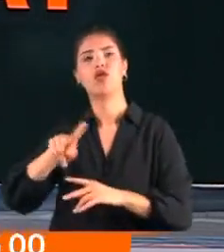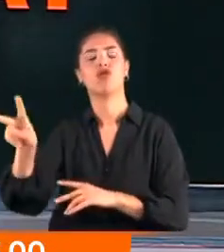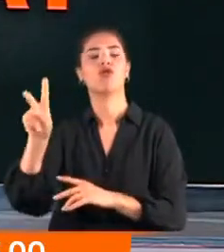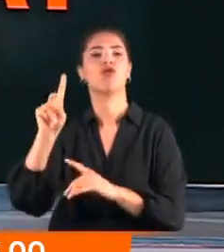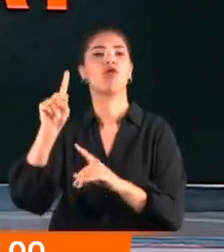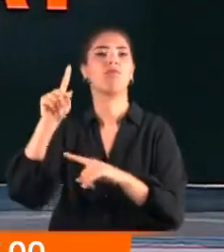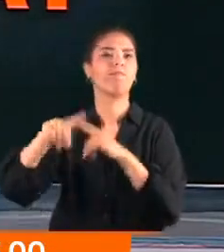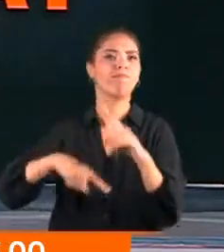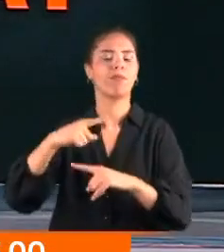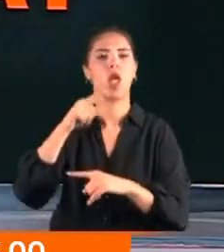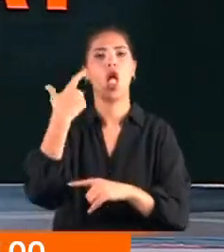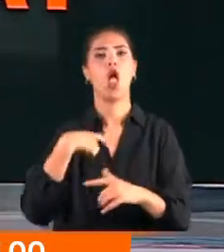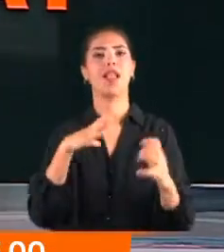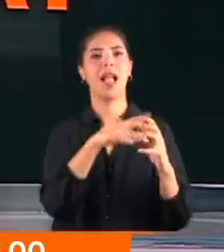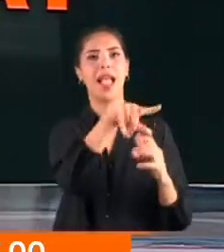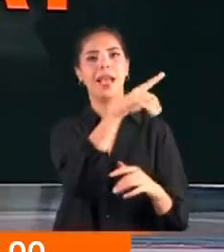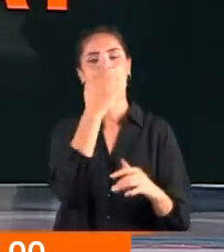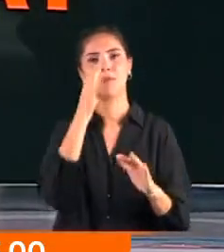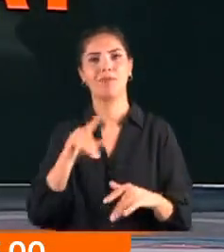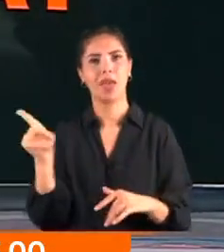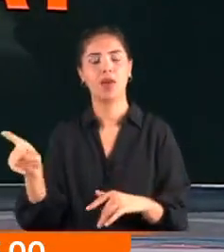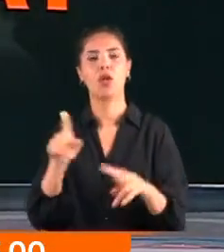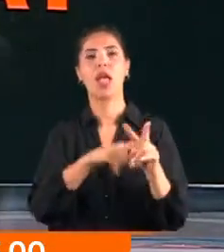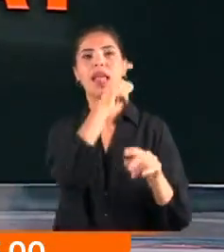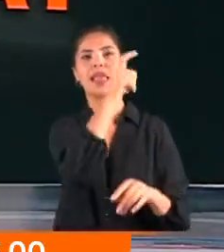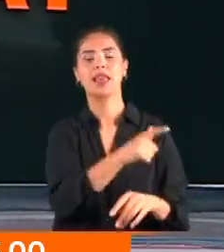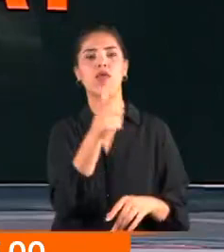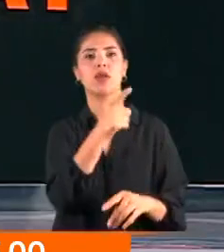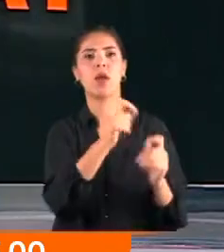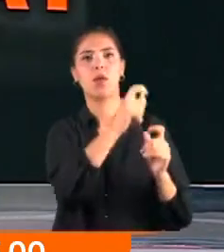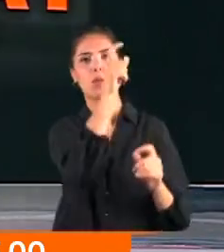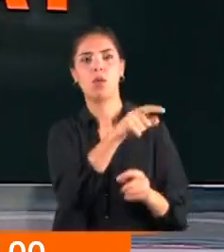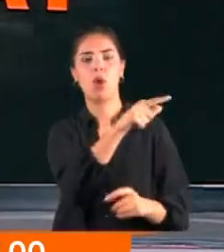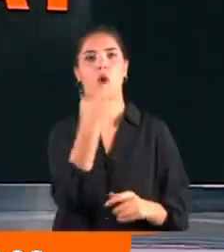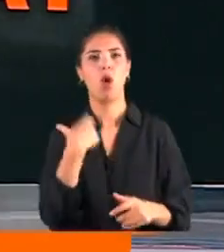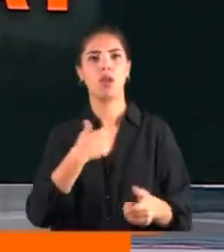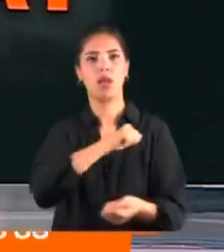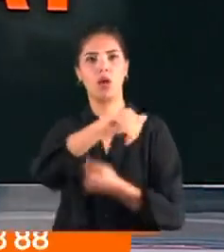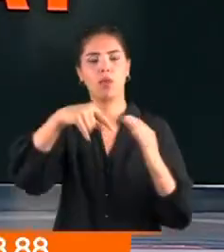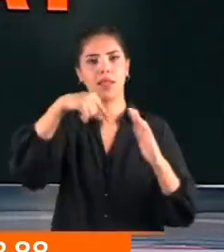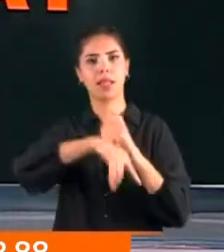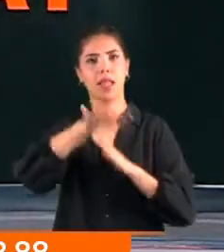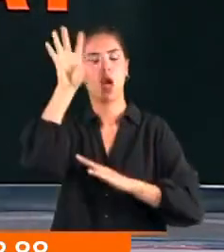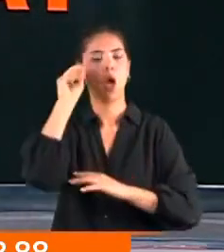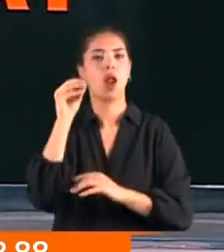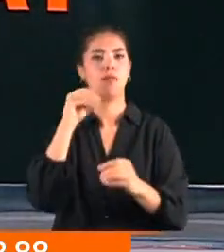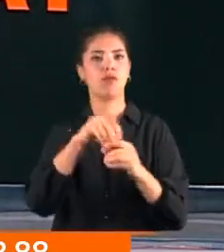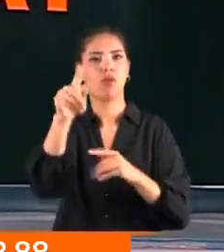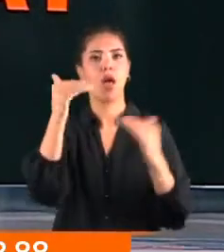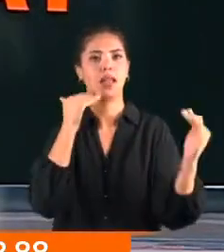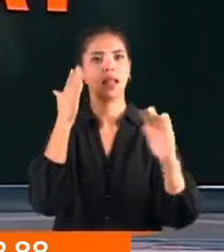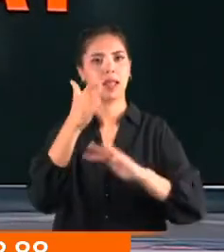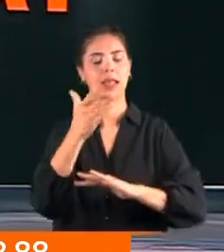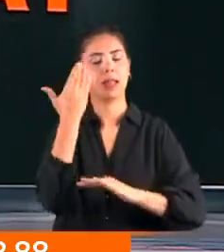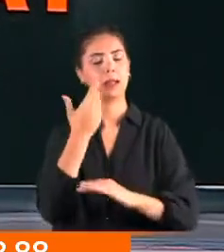onları bekliyordu. O anın görüntüsü de var. Yavuz Oymak ve kameraman Burak Yılmaz bugün o özel operasyonun detaylarını öğrenmek üzere orada o